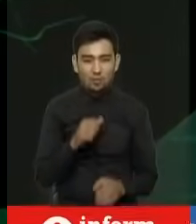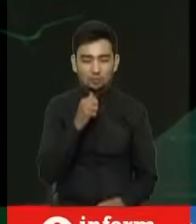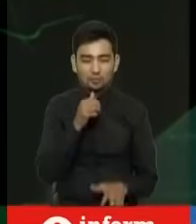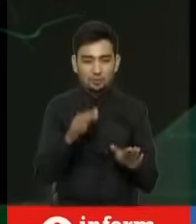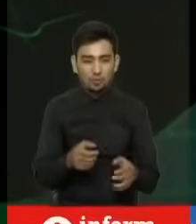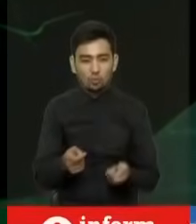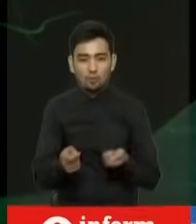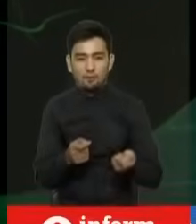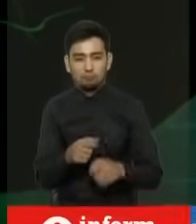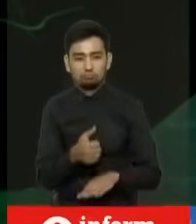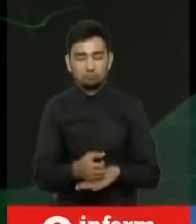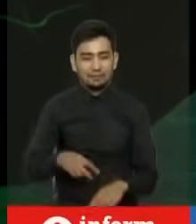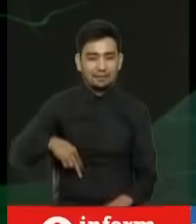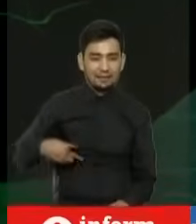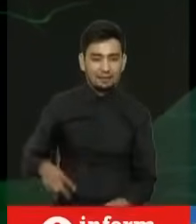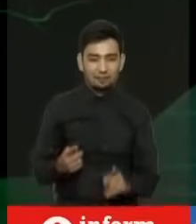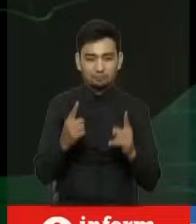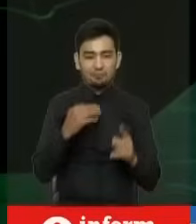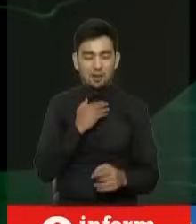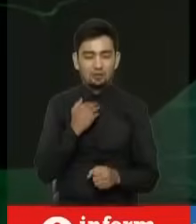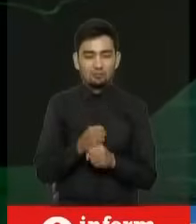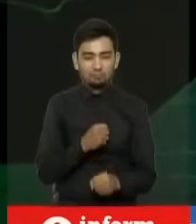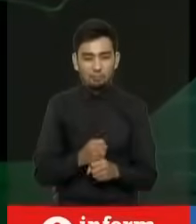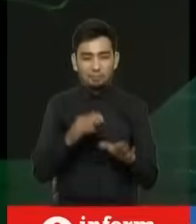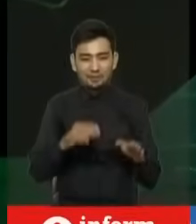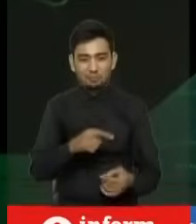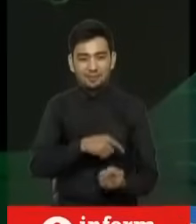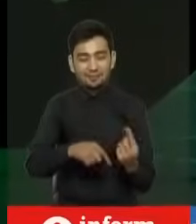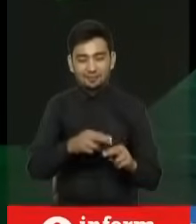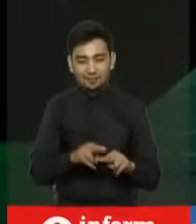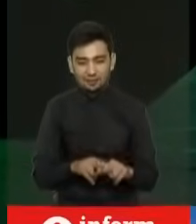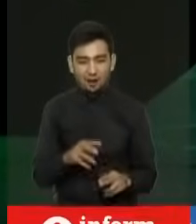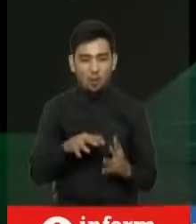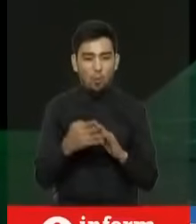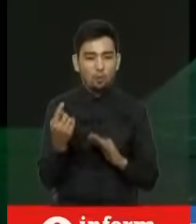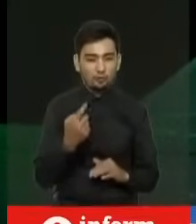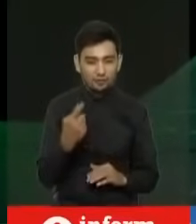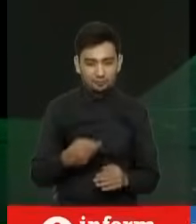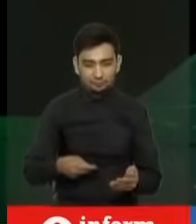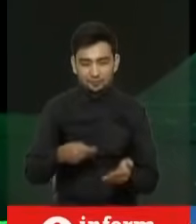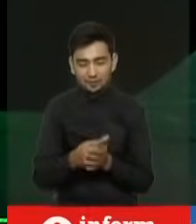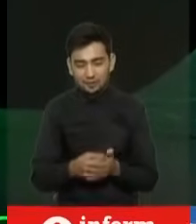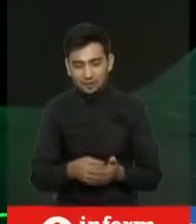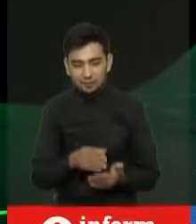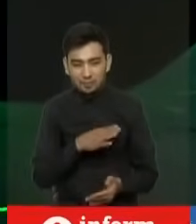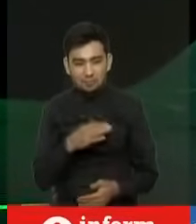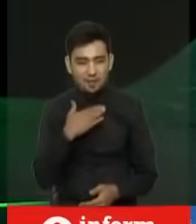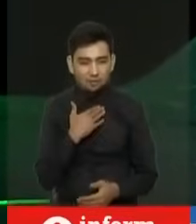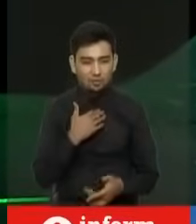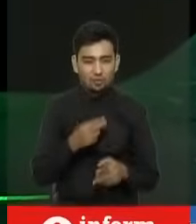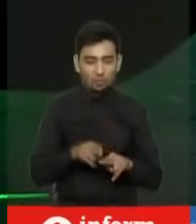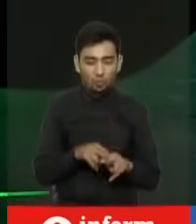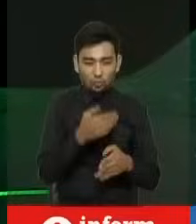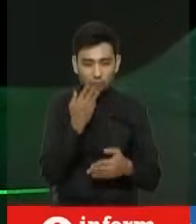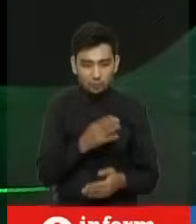Руководил группировкой директор крупного мясоперерабатывающего предприятия. Крестьянские хозяйства сдавали несуществующее мясо либо продукцию